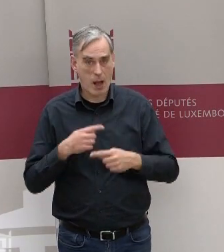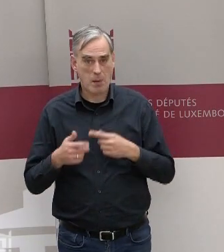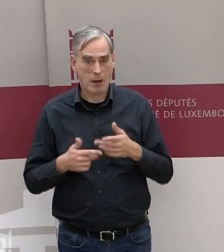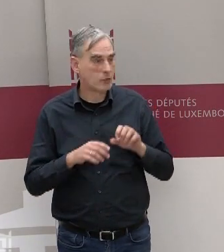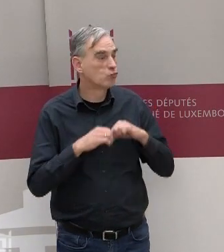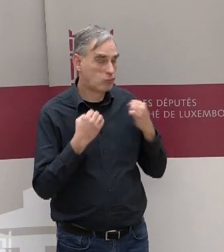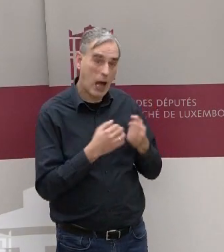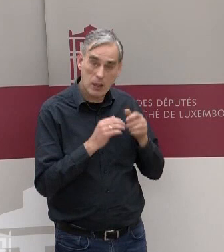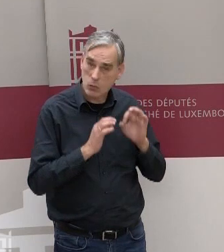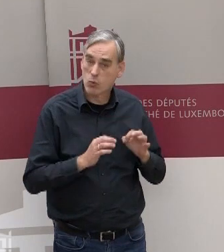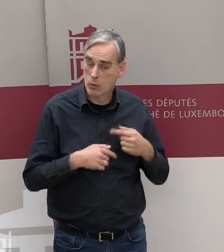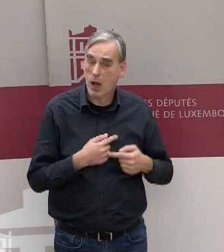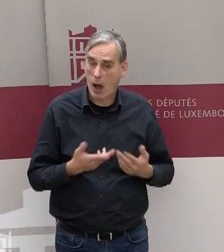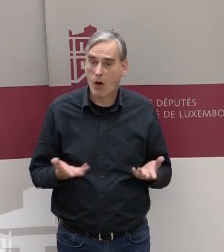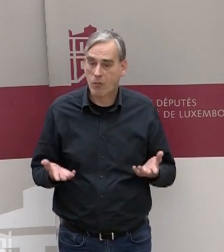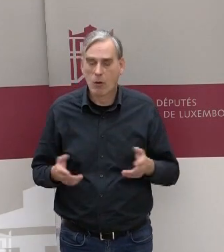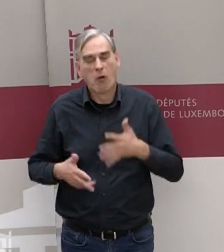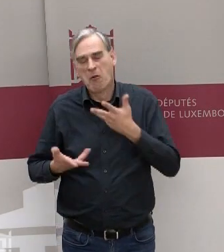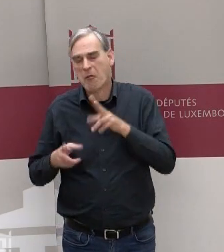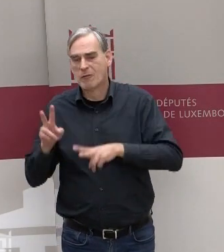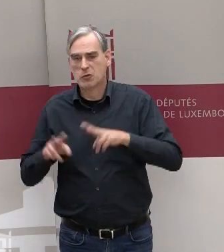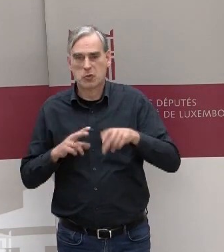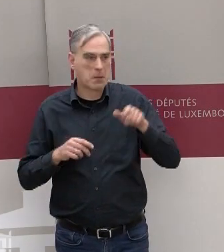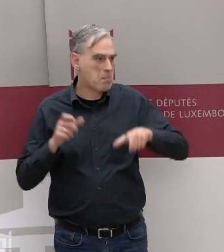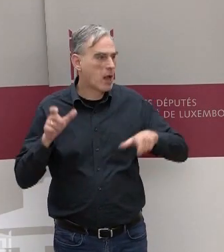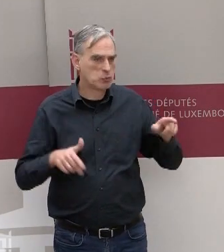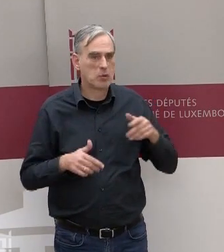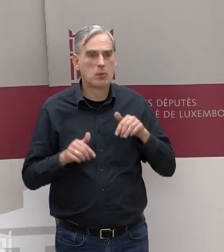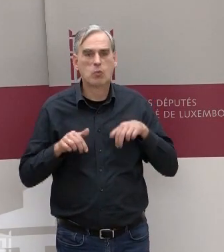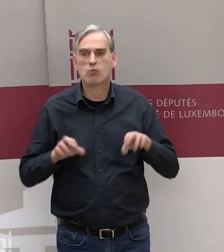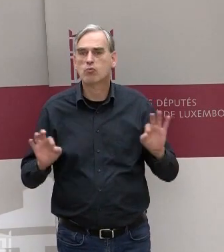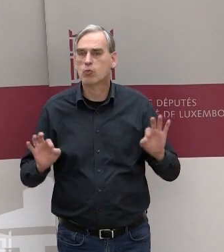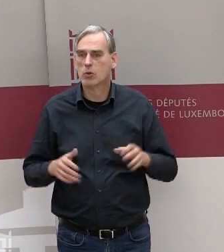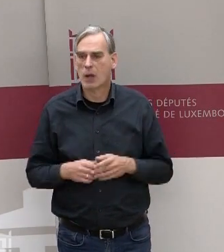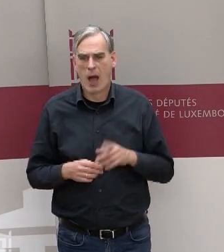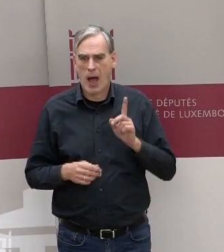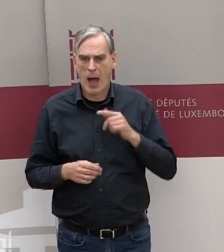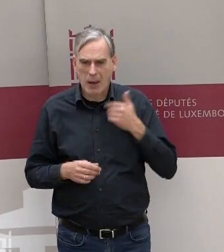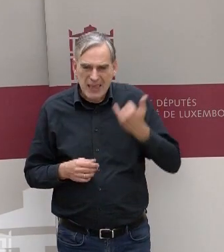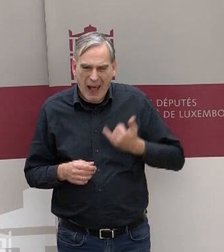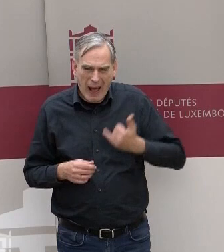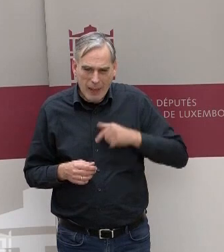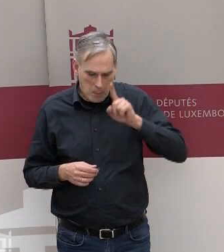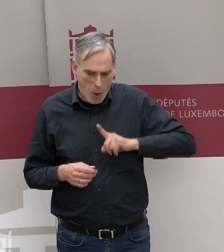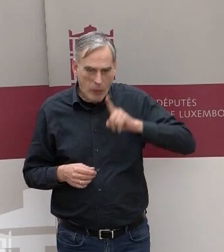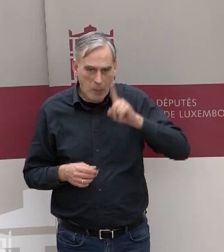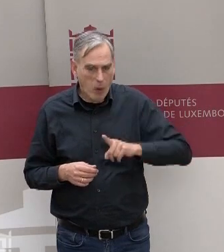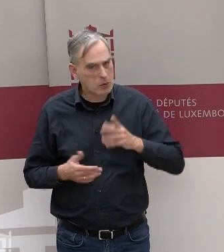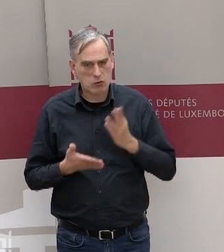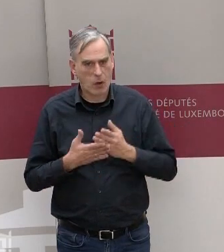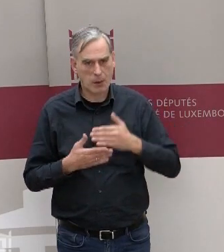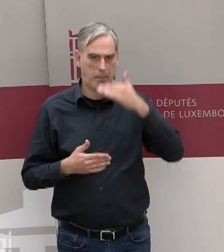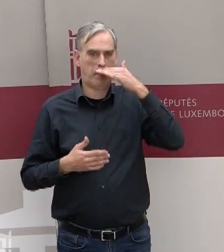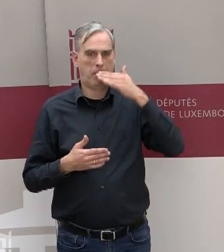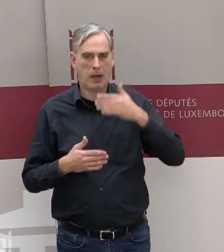also es gut gegangen, ja. Mit vielen Leuten stoßen alle Mond immer mehr an ihre Grenzen. Und Scheuer, das arme Reich geht